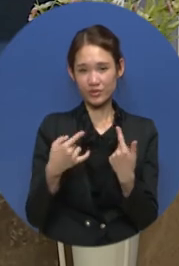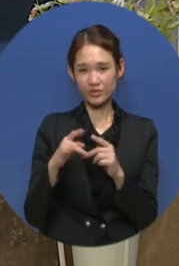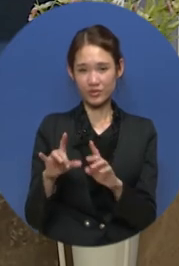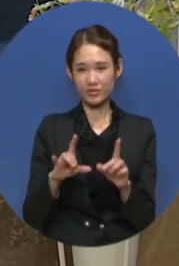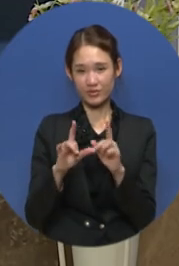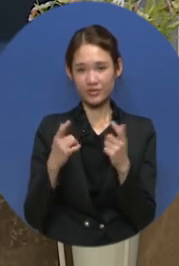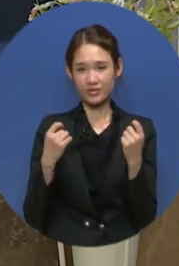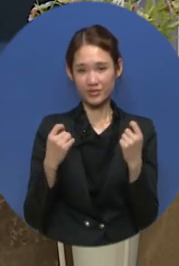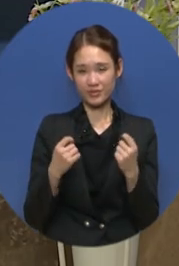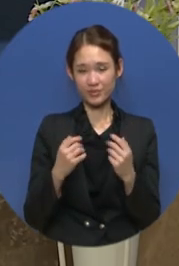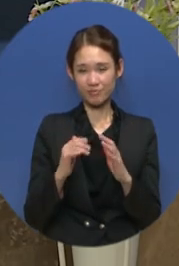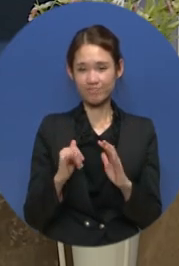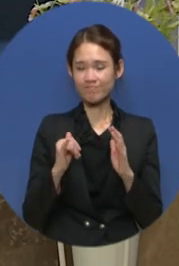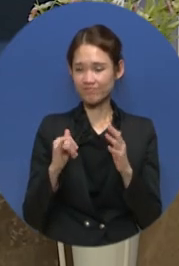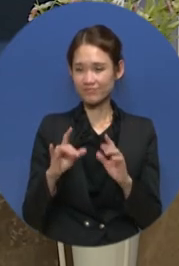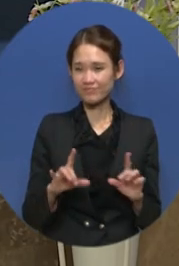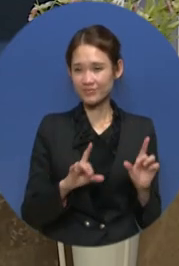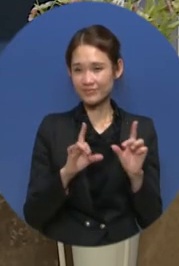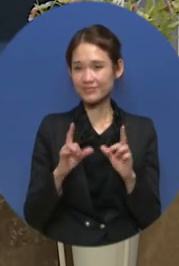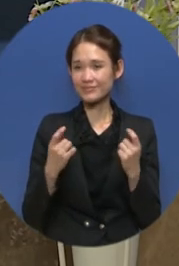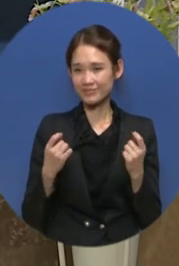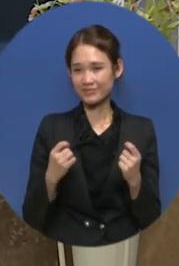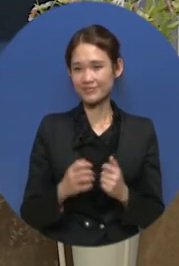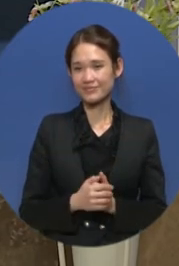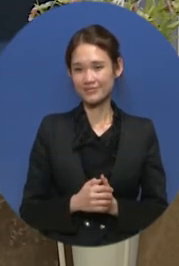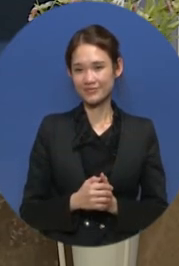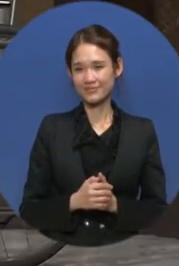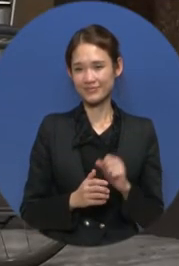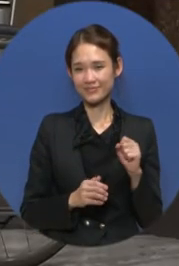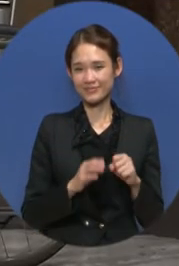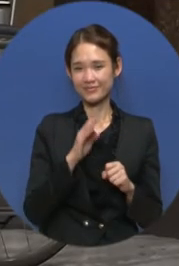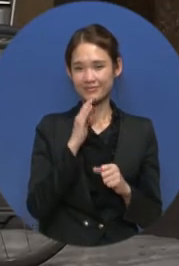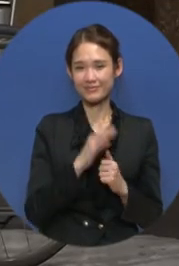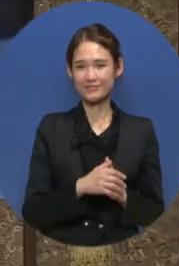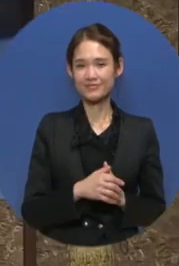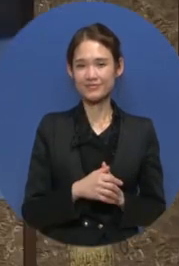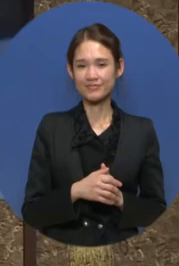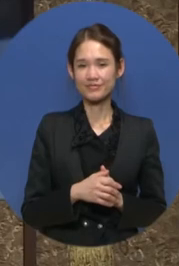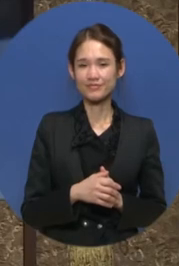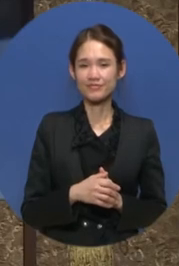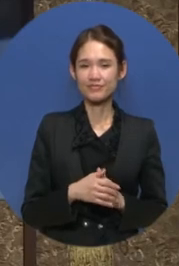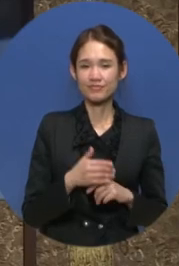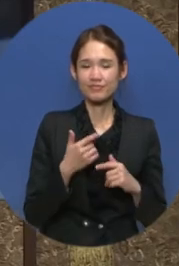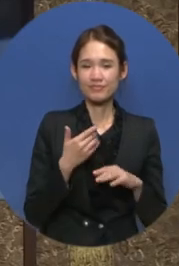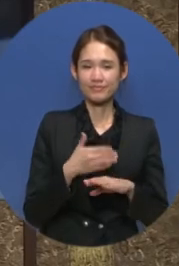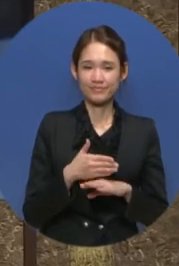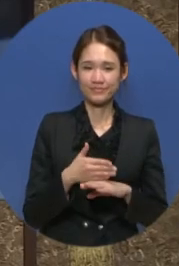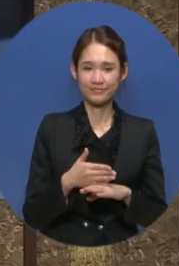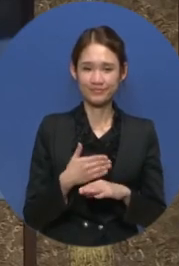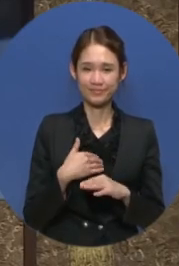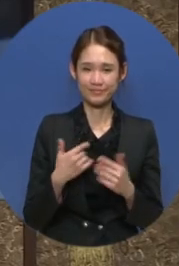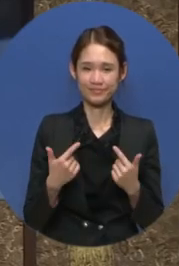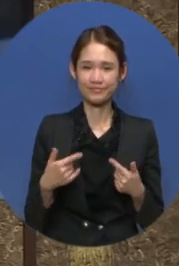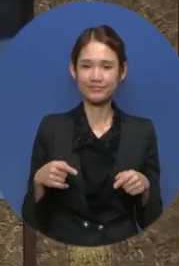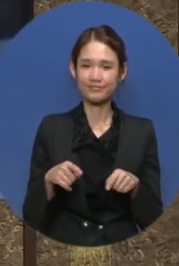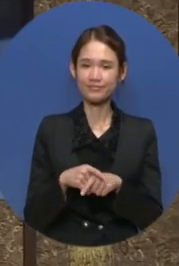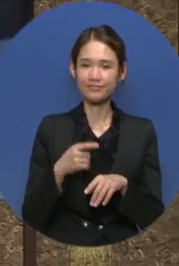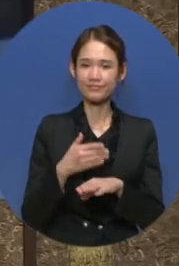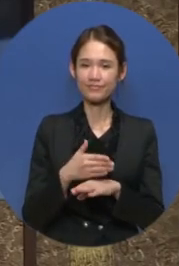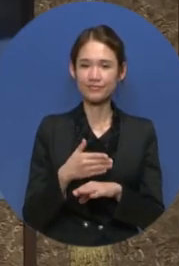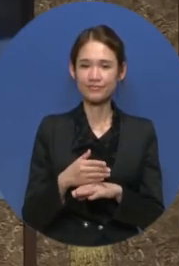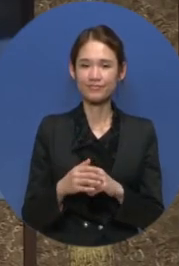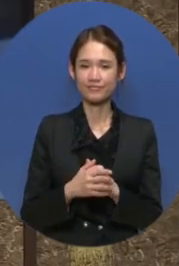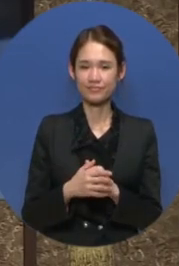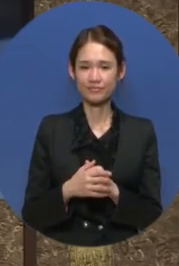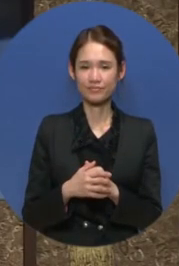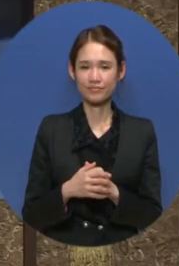있는 네, 그런 것이 바로 네. 이 세상 같습니다. 네. 감사하죠. 그래서 항상 우리 직원들한테도 감사하고요. 예.